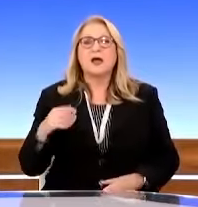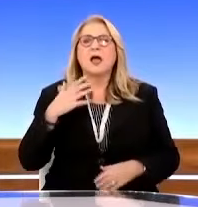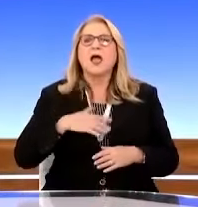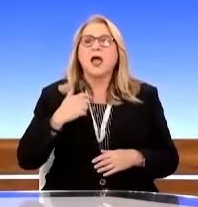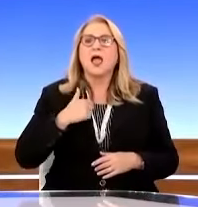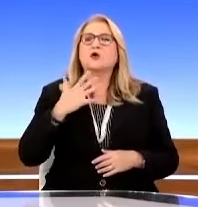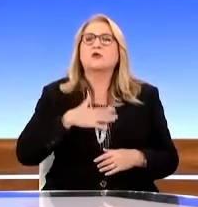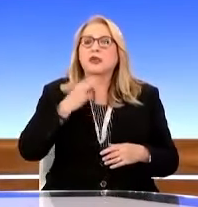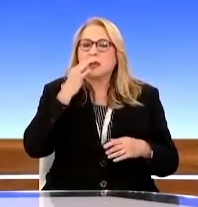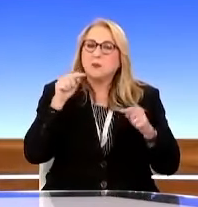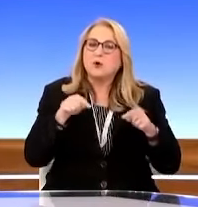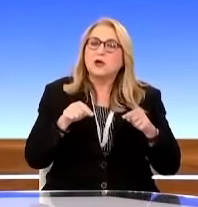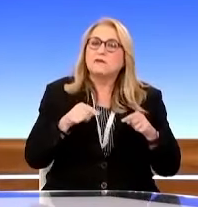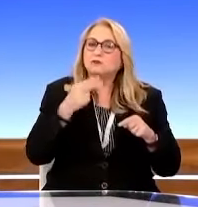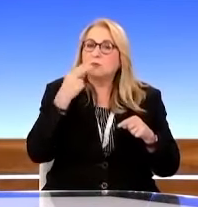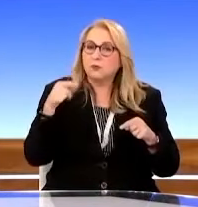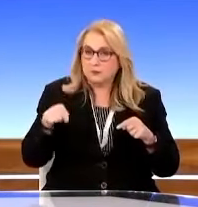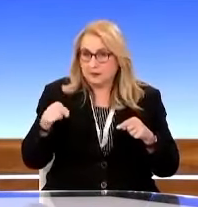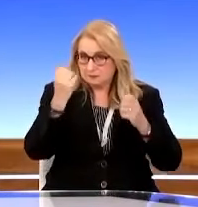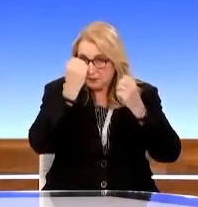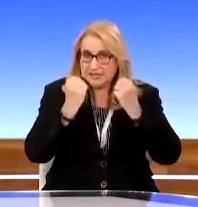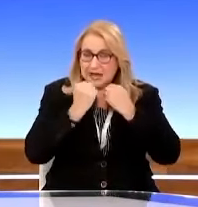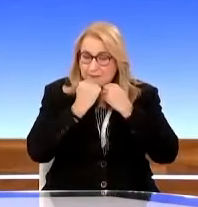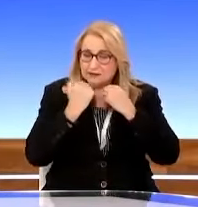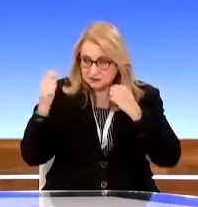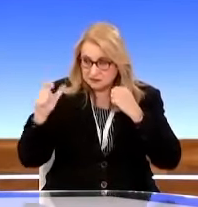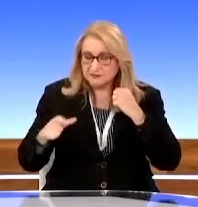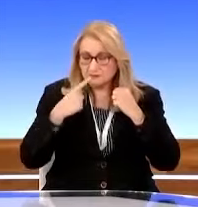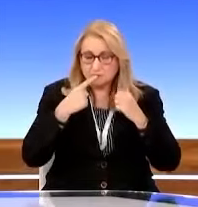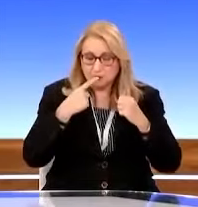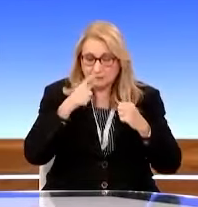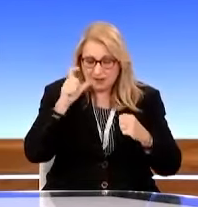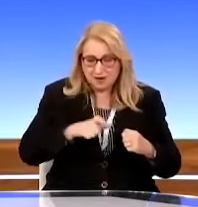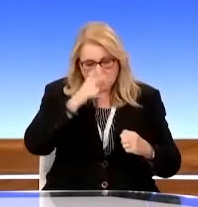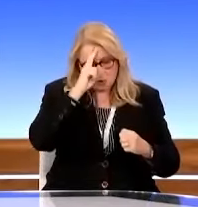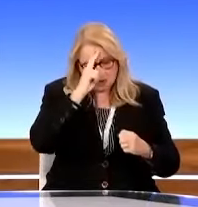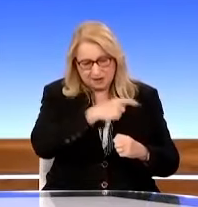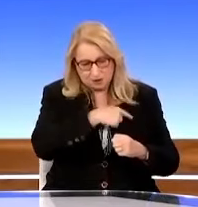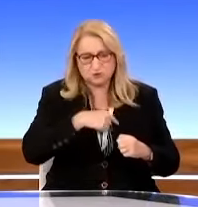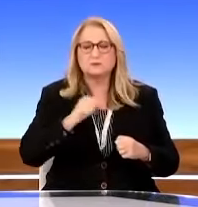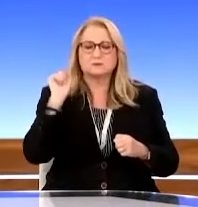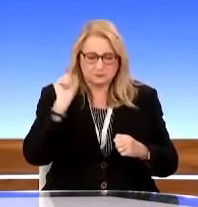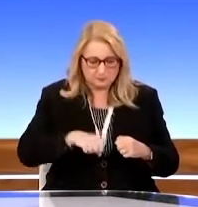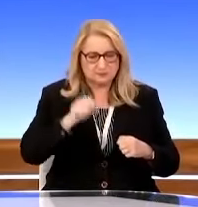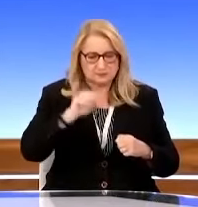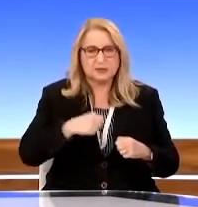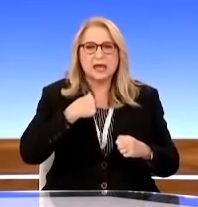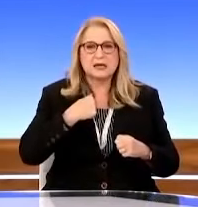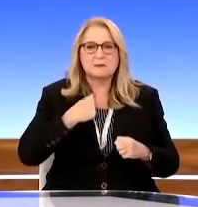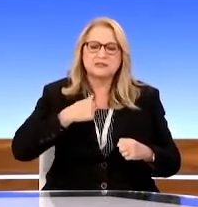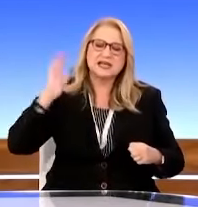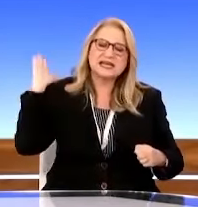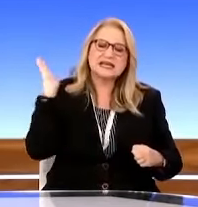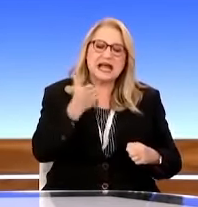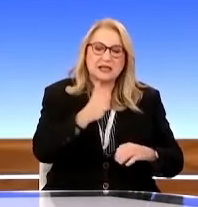Η Χαμάς είναι τρομοκρατική οργάνωση, δεν είναι απελευθερωτικό κίνημα. Και κατά συνέπεια οι πράξεις της καταδικάζονται από